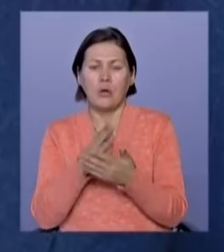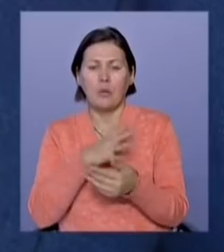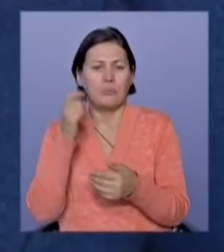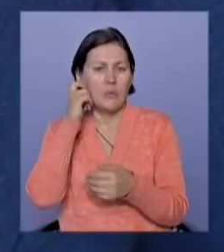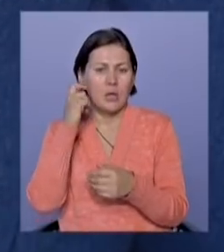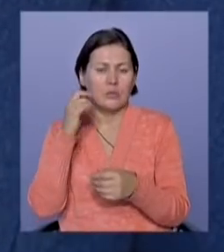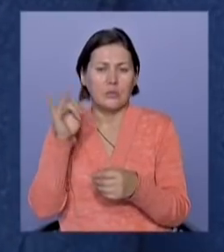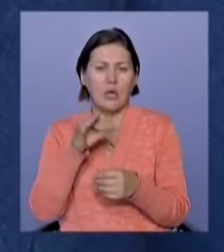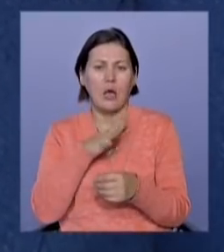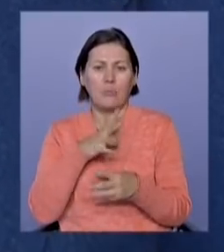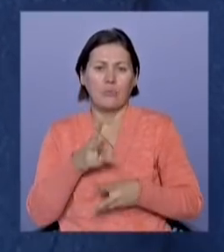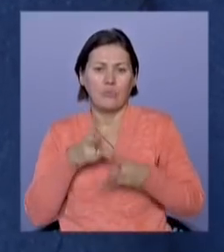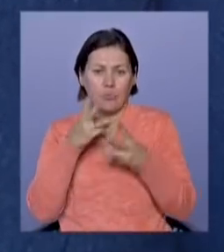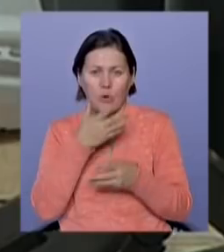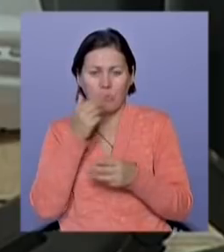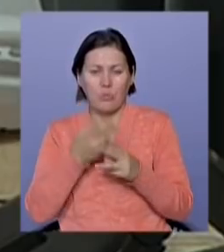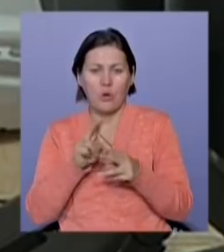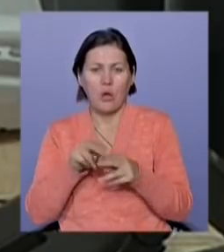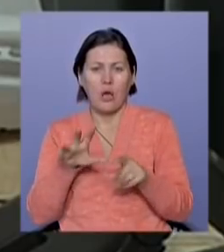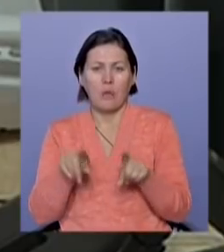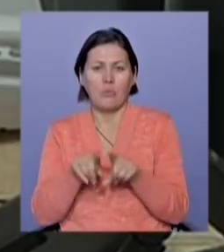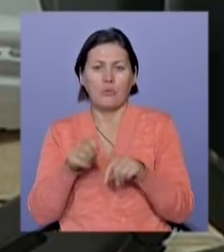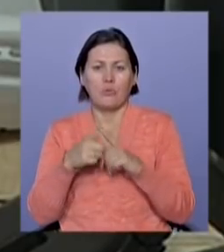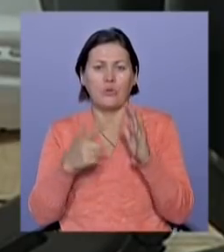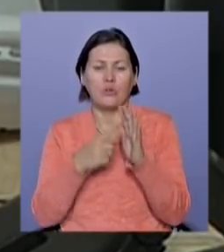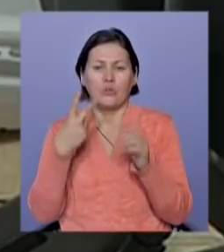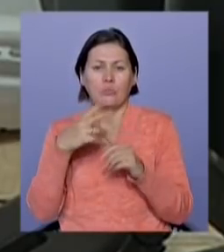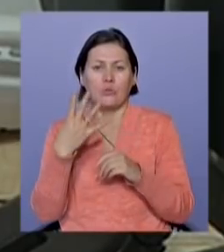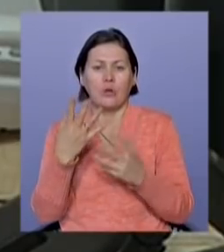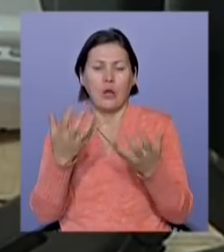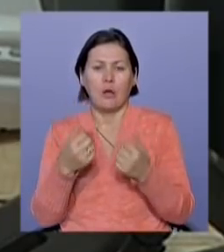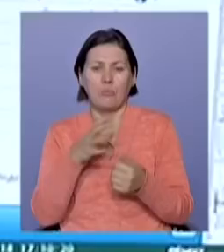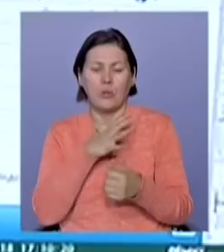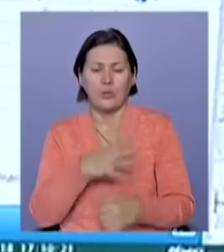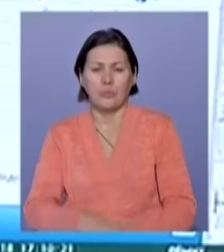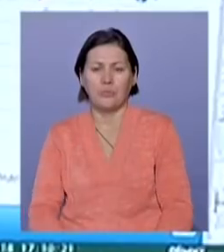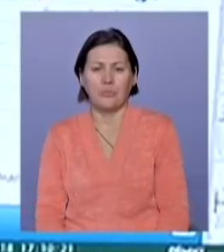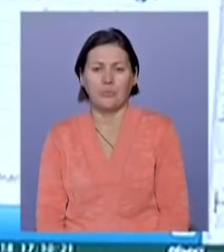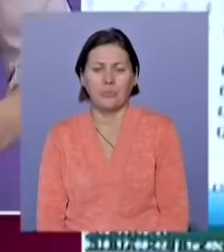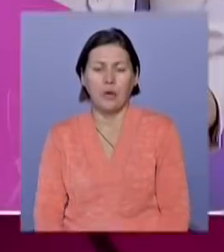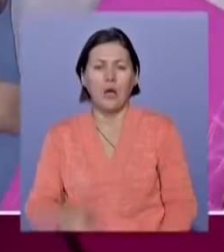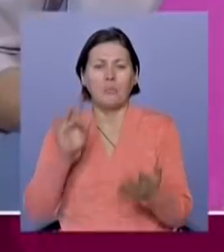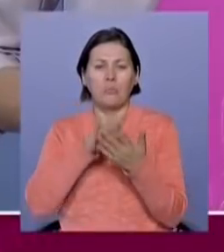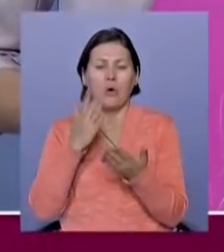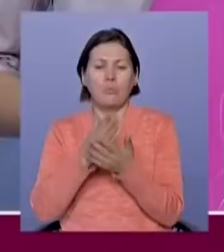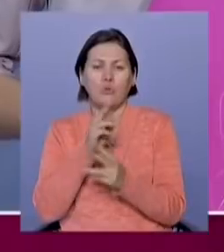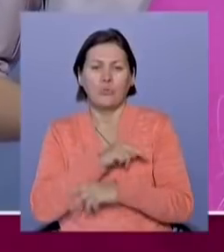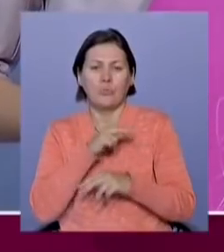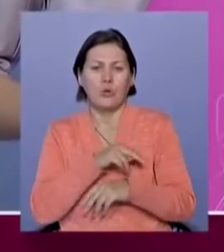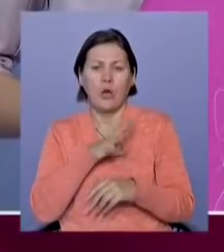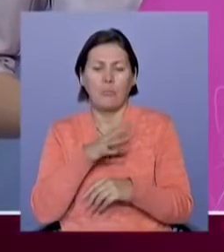Жасыңыз құсқан жоқсыз ба? Күтіңіздер, 17-24-те қабылданды. Қала бойынша жұмыс істейтін